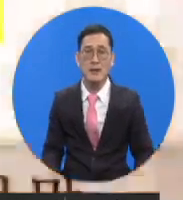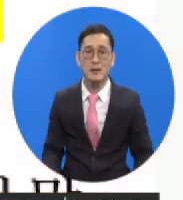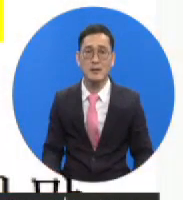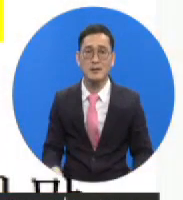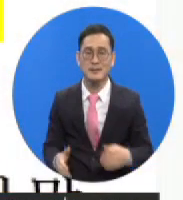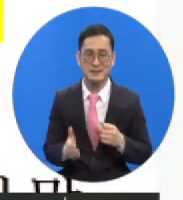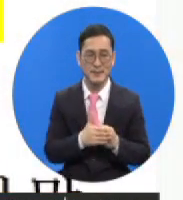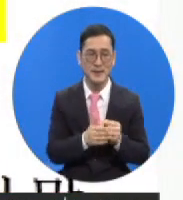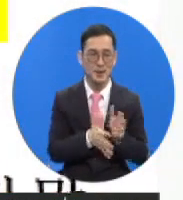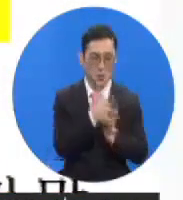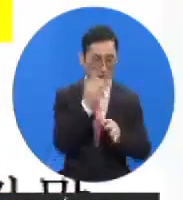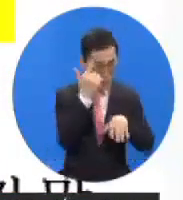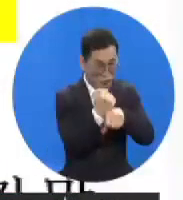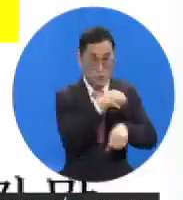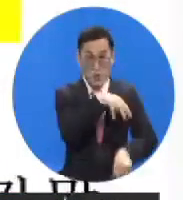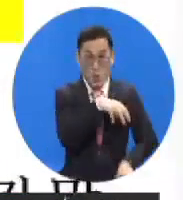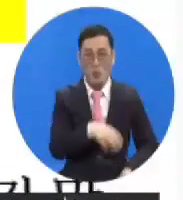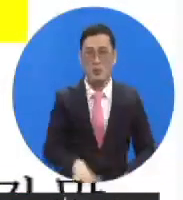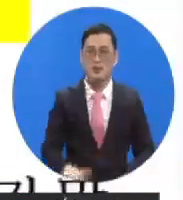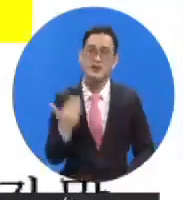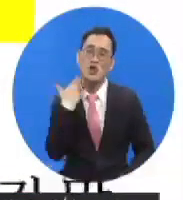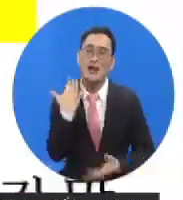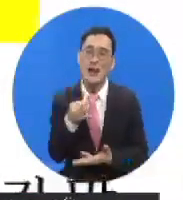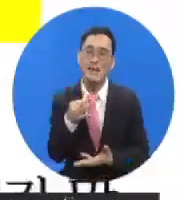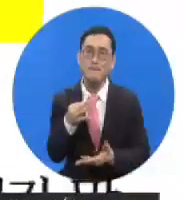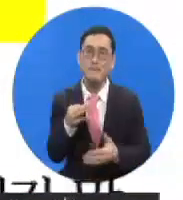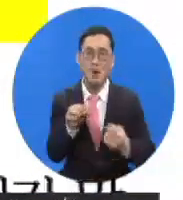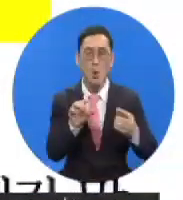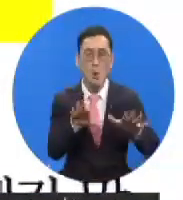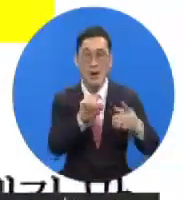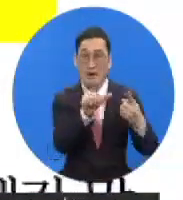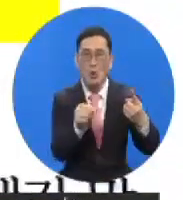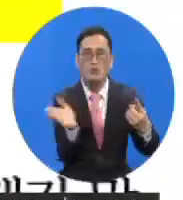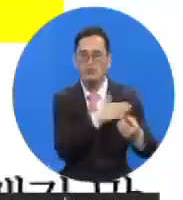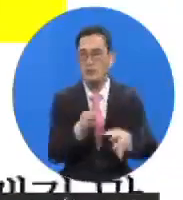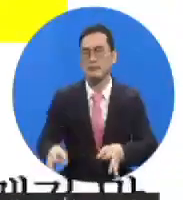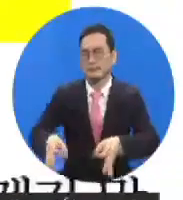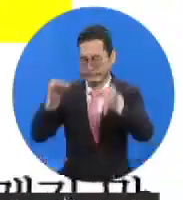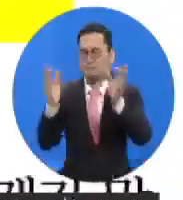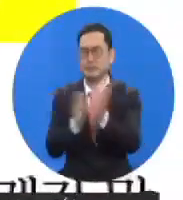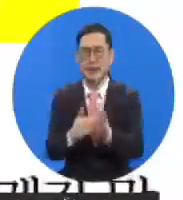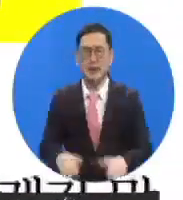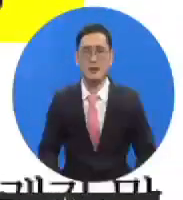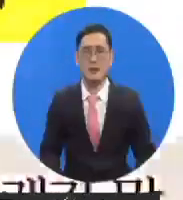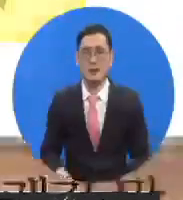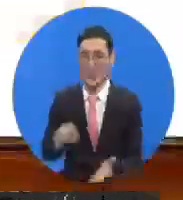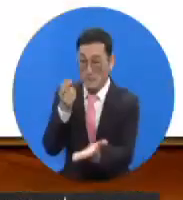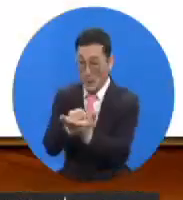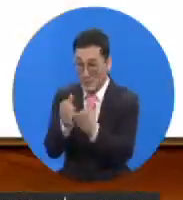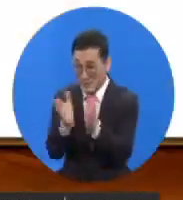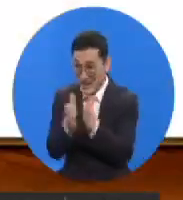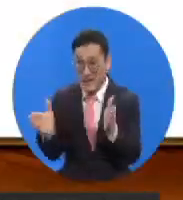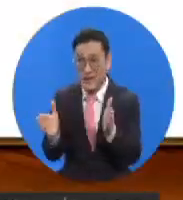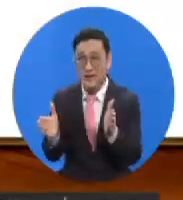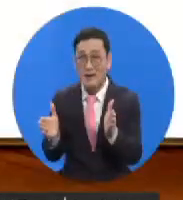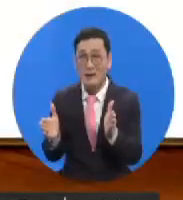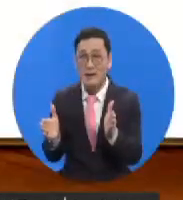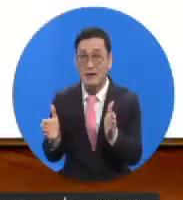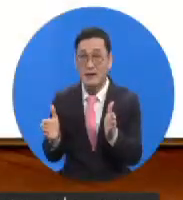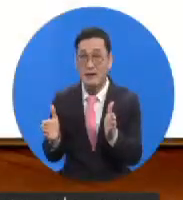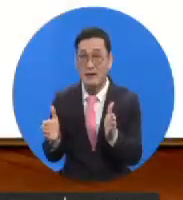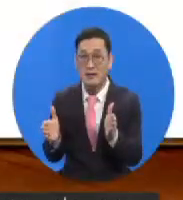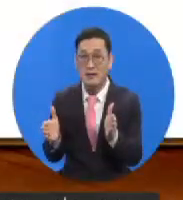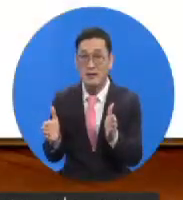바탕으로 서울 전셋값이 이미 올해 상반기부터 뛰었다. 그리고 만약 임대차 보호법 개정으로 전월세 상한제가